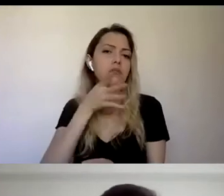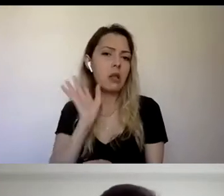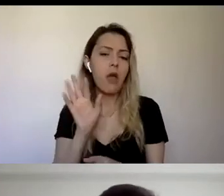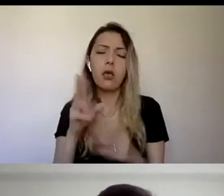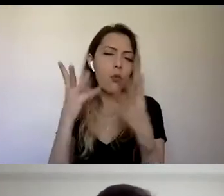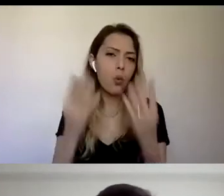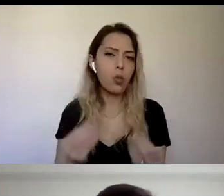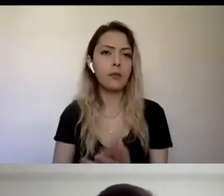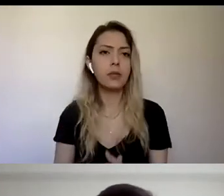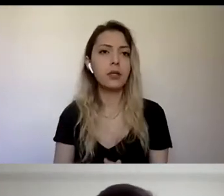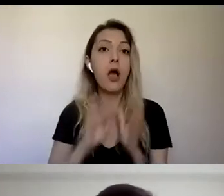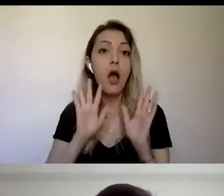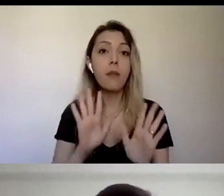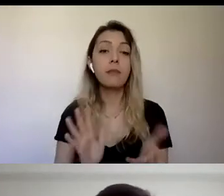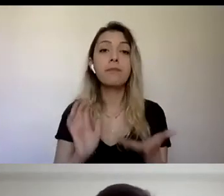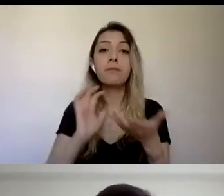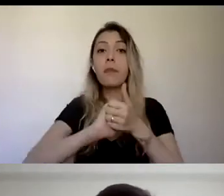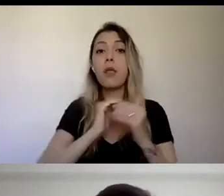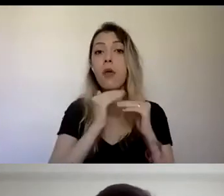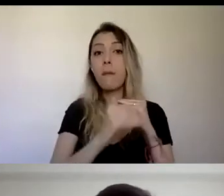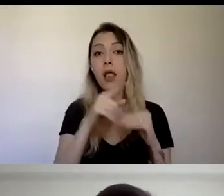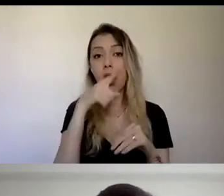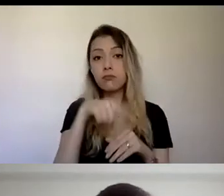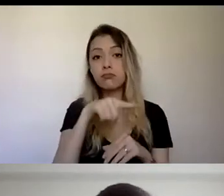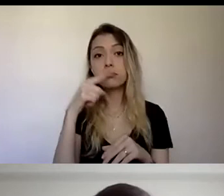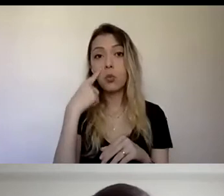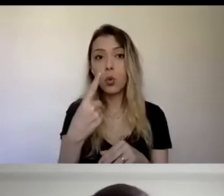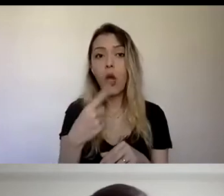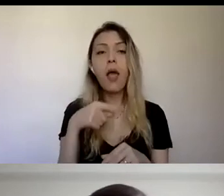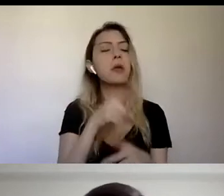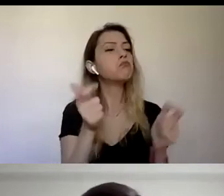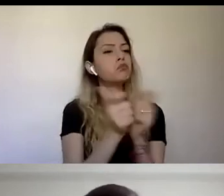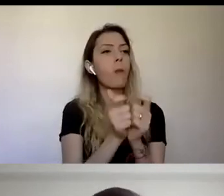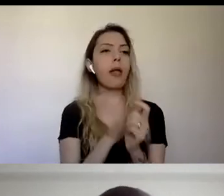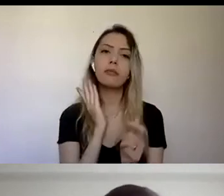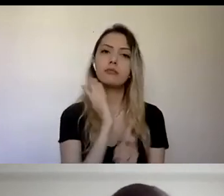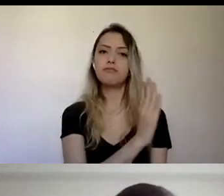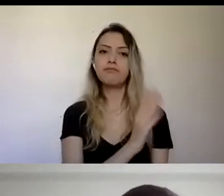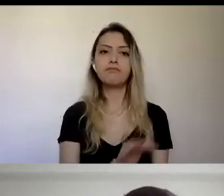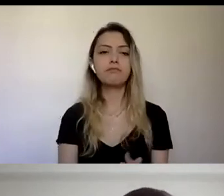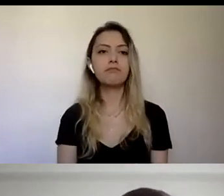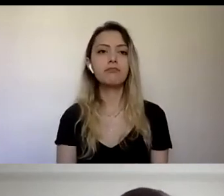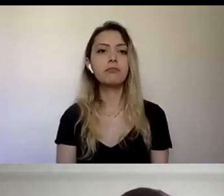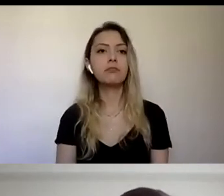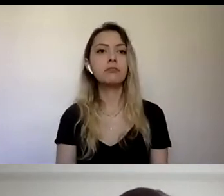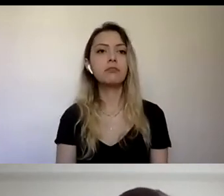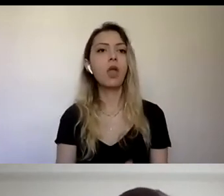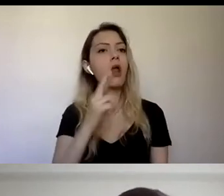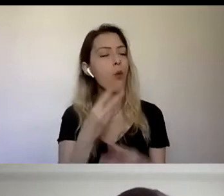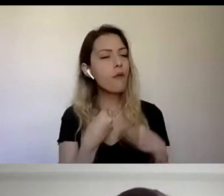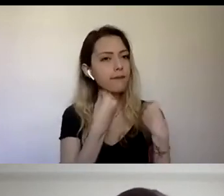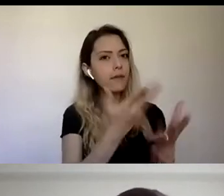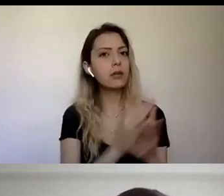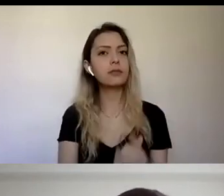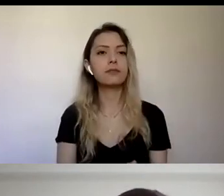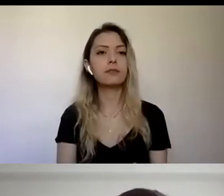Fakat Birleşmiş Milletler çerçevesinde diyelim ki bir toplantıdasınızdır. Gidersiniz bu raporları sunarsınız ve